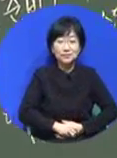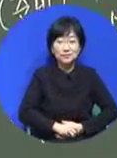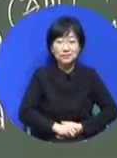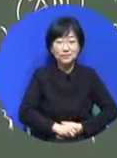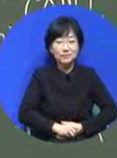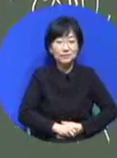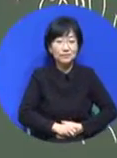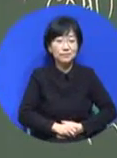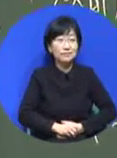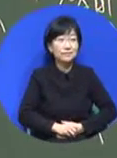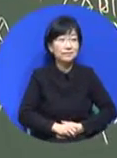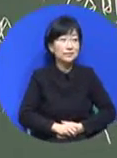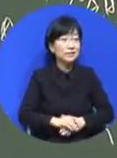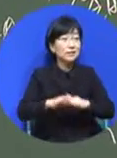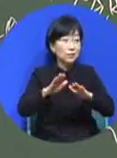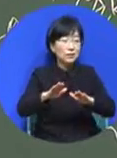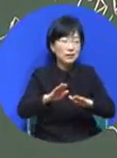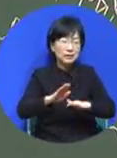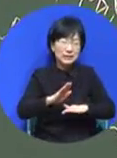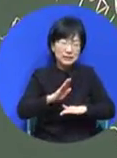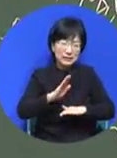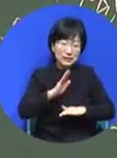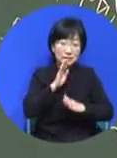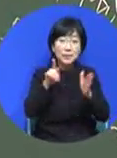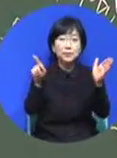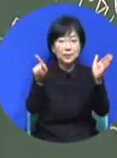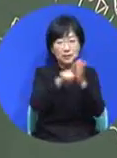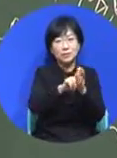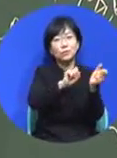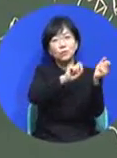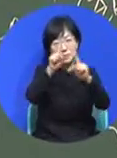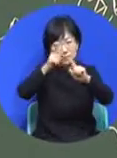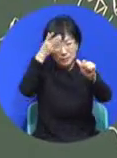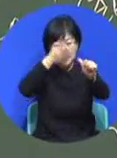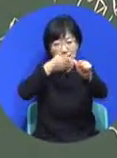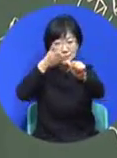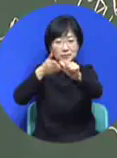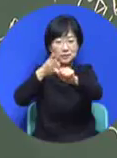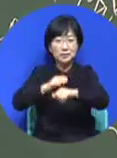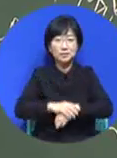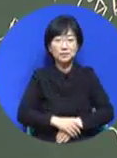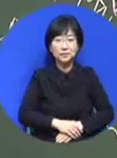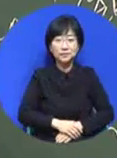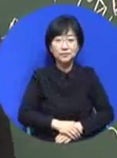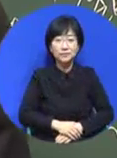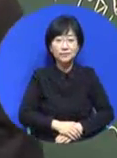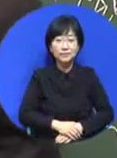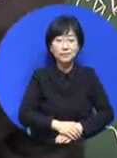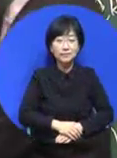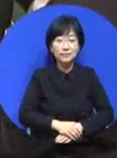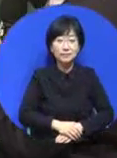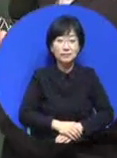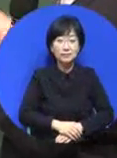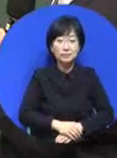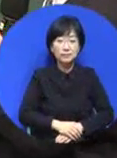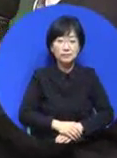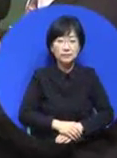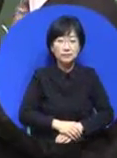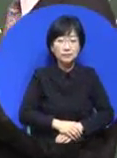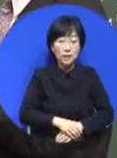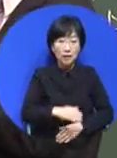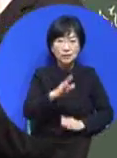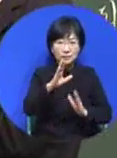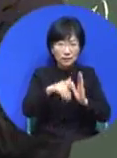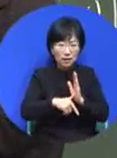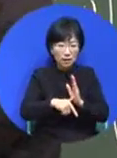called you to save the nations. 믿음 진짜 회복해 보세요. I really pray you will restore this kind of faith. 순간 순간에 여러분들 이런 거 옵니다. Then moment